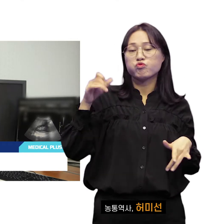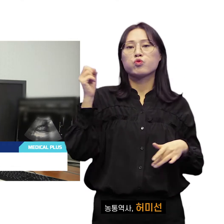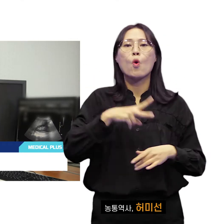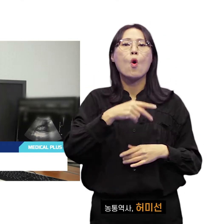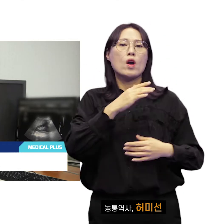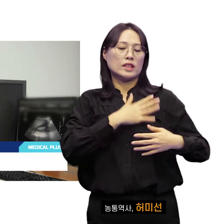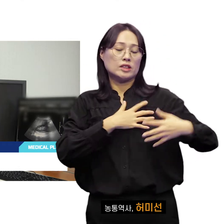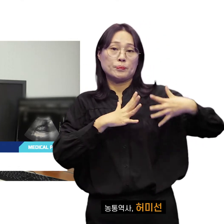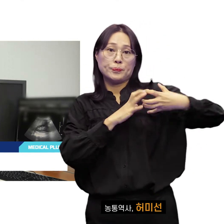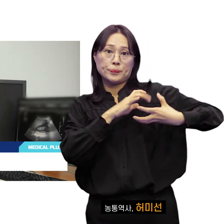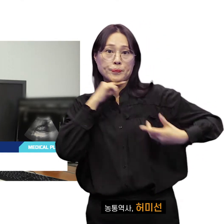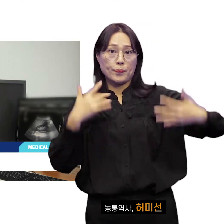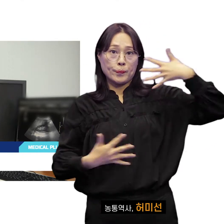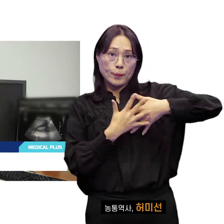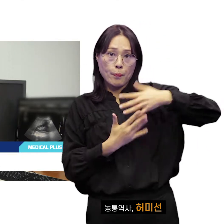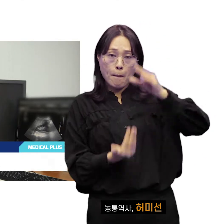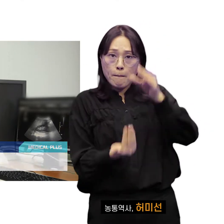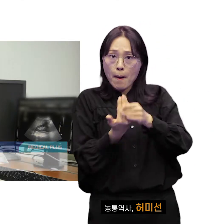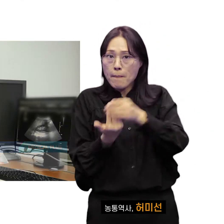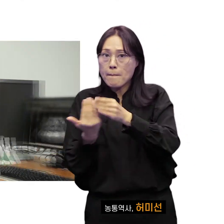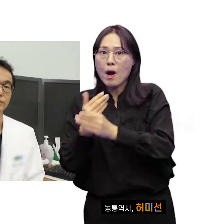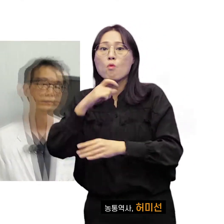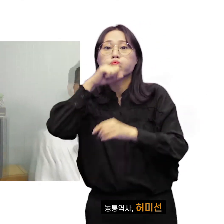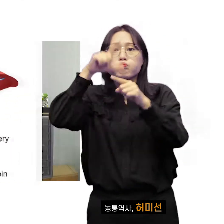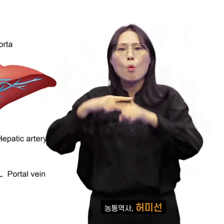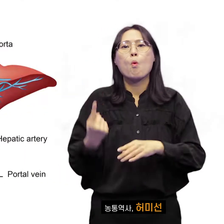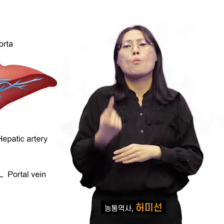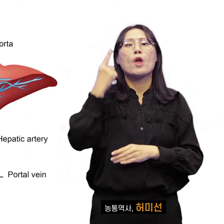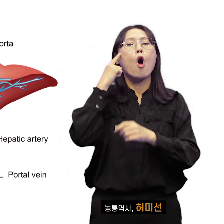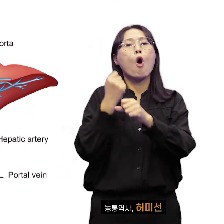연구 결과들도 많습니다.